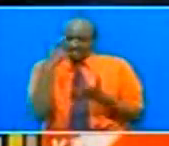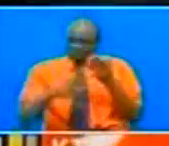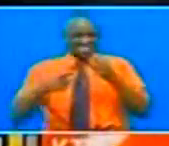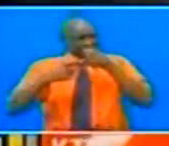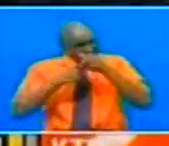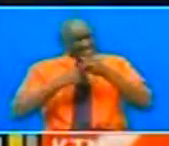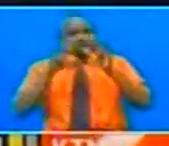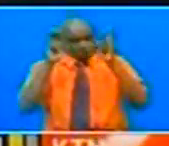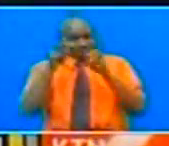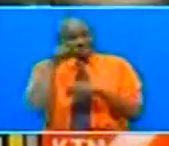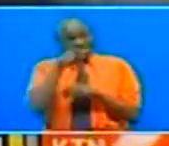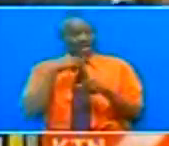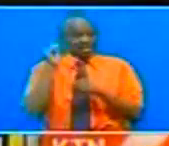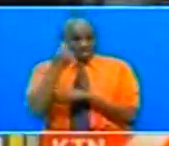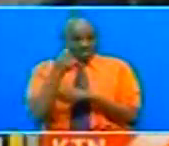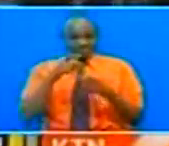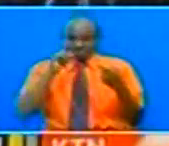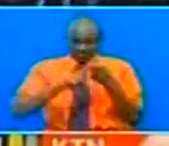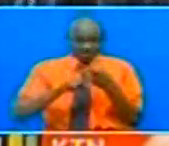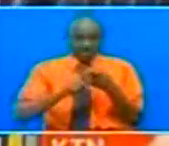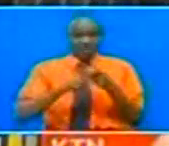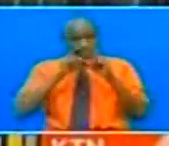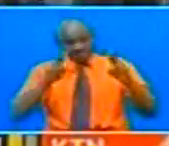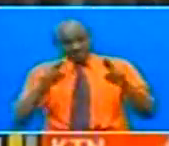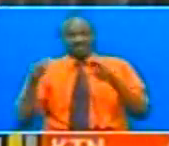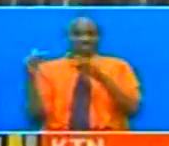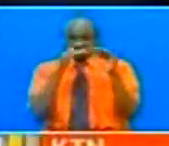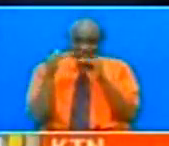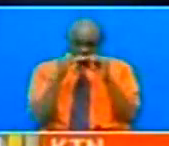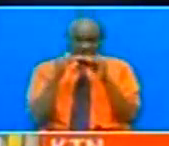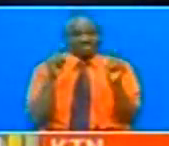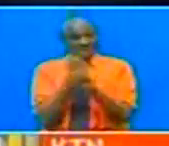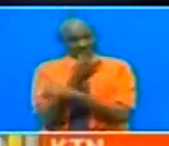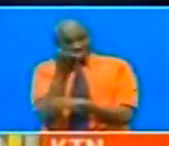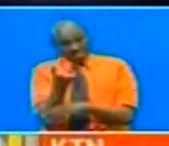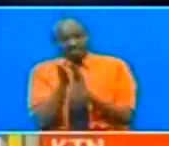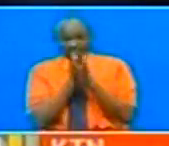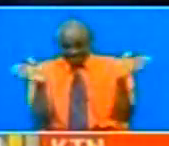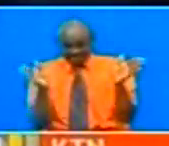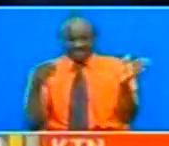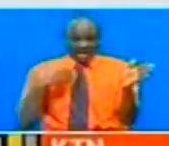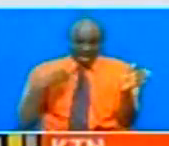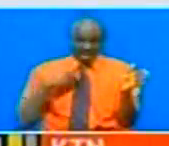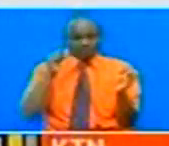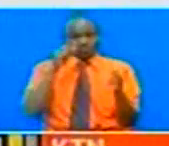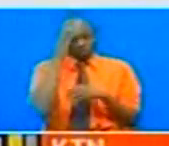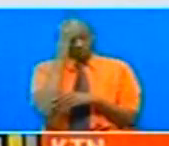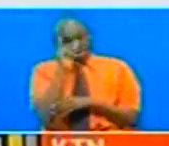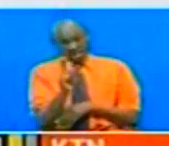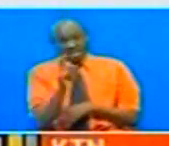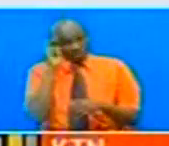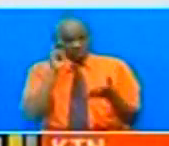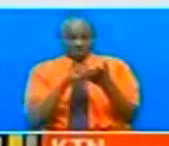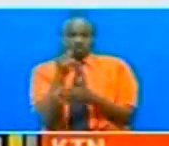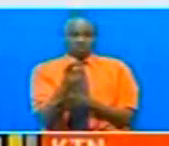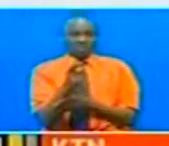katika utangamano wa nchi ikiwemo amani, usawa, utofauti, maendeleo na utambulisho. Ugomvi